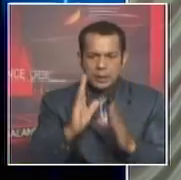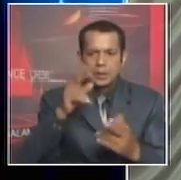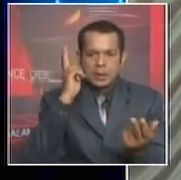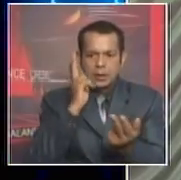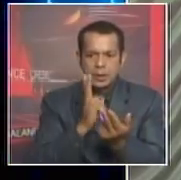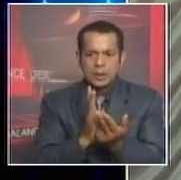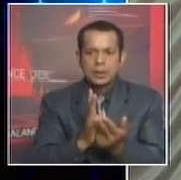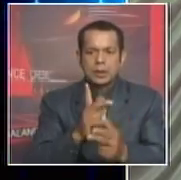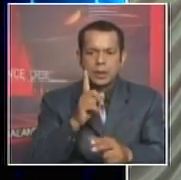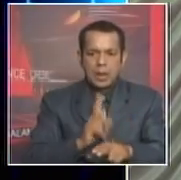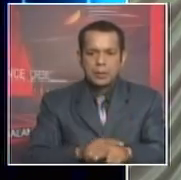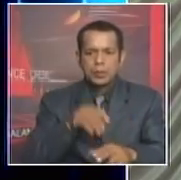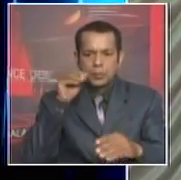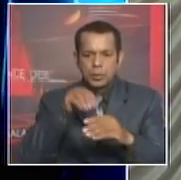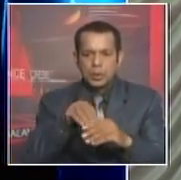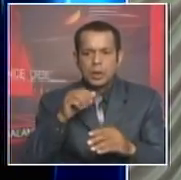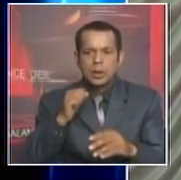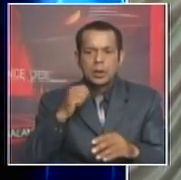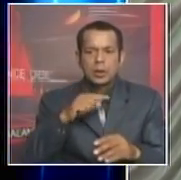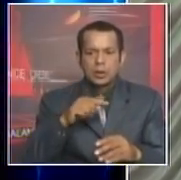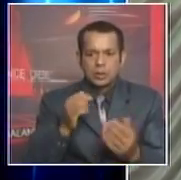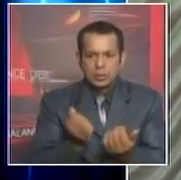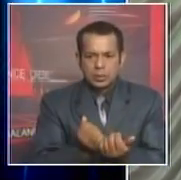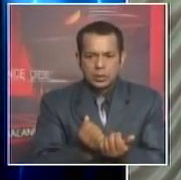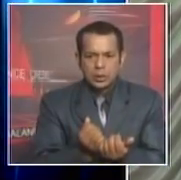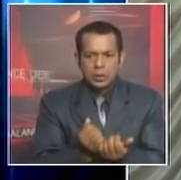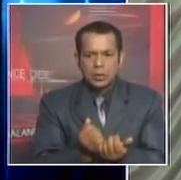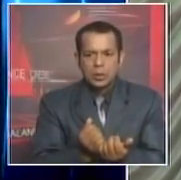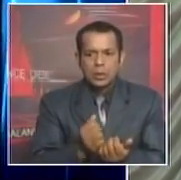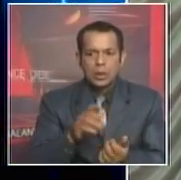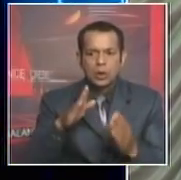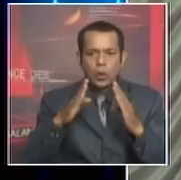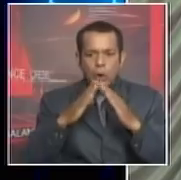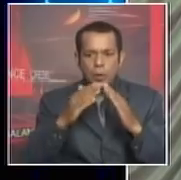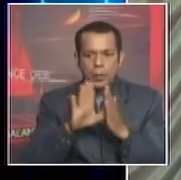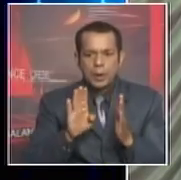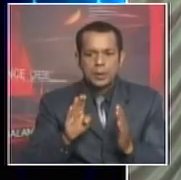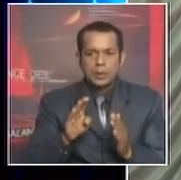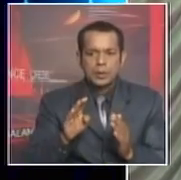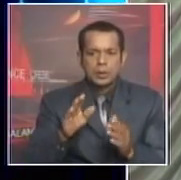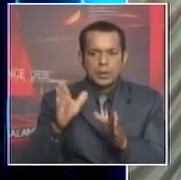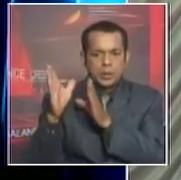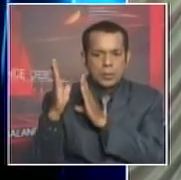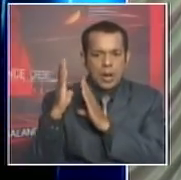सीमा पर्छ भने यो कोठामा यो रामकोटको यो हलमा पार्टी प्यालेसमा बसेर होइन,